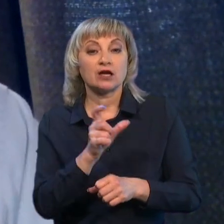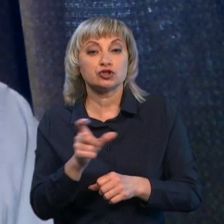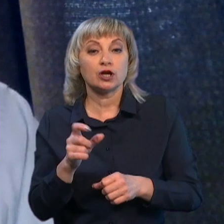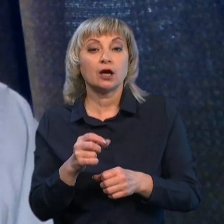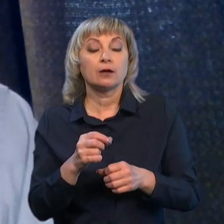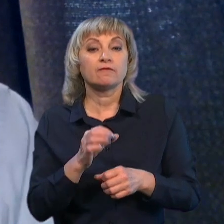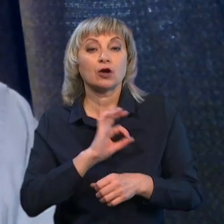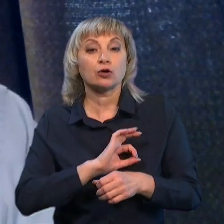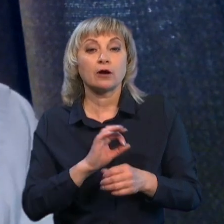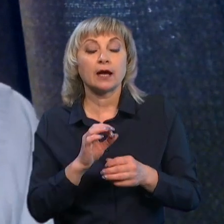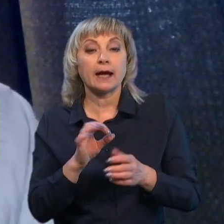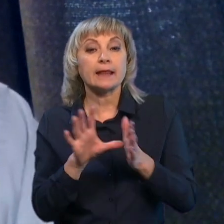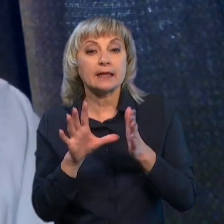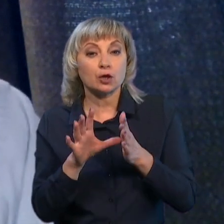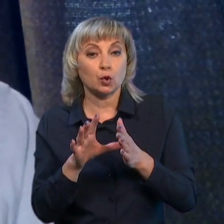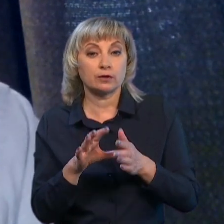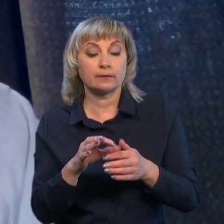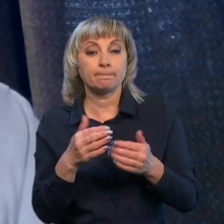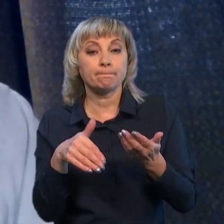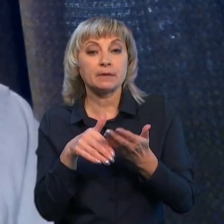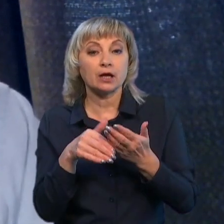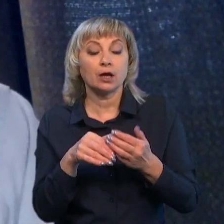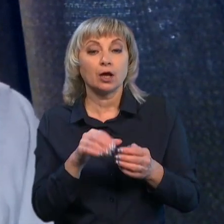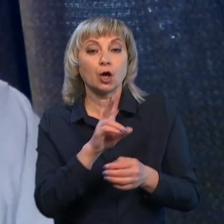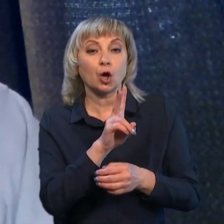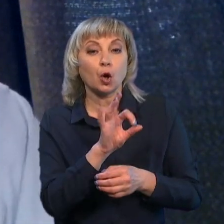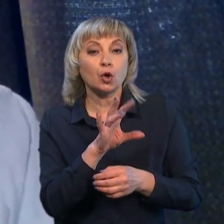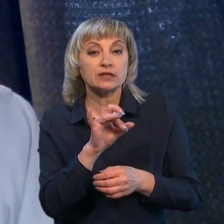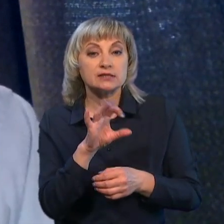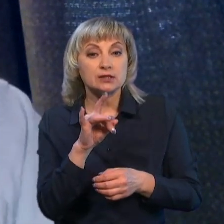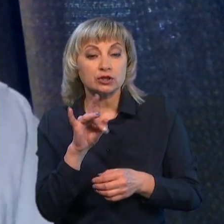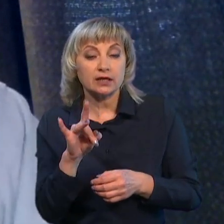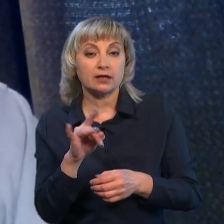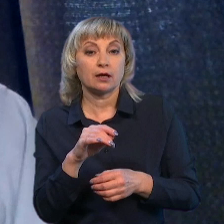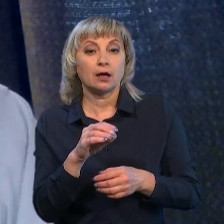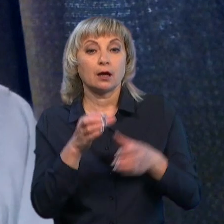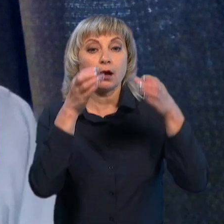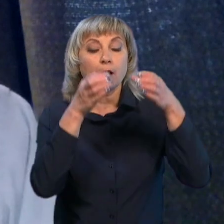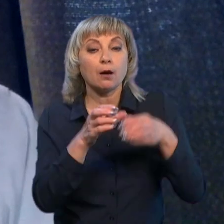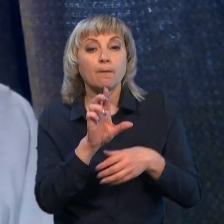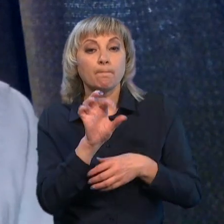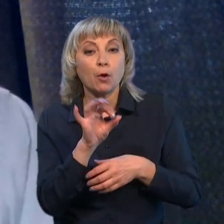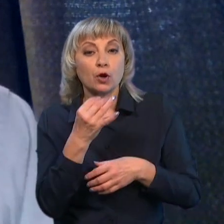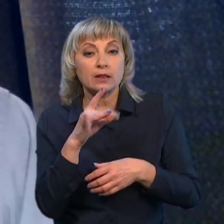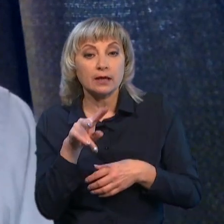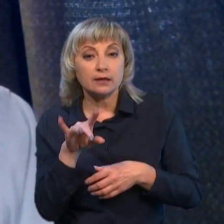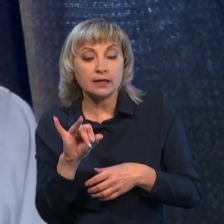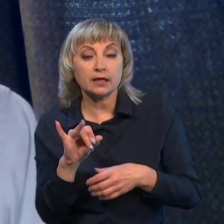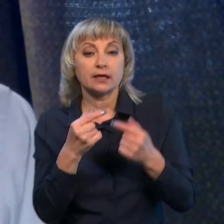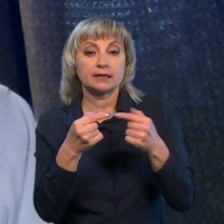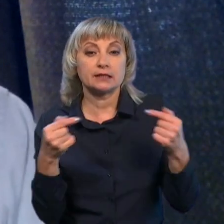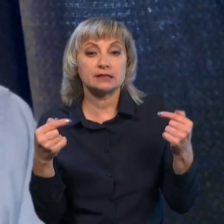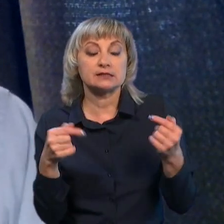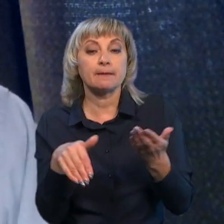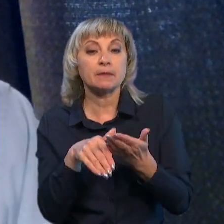енергоємних пристроїв, так, наприклад, там умовних кондиціонерів, там бойлерів, там якісь різні там